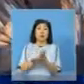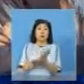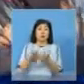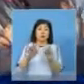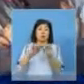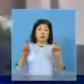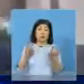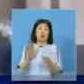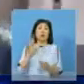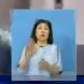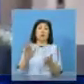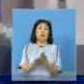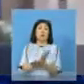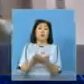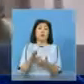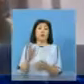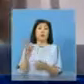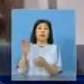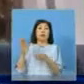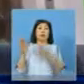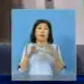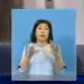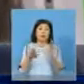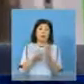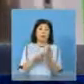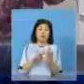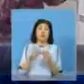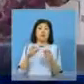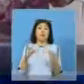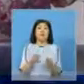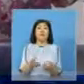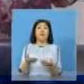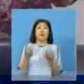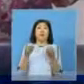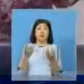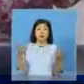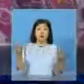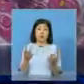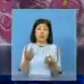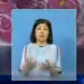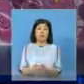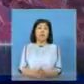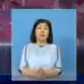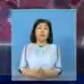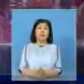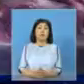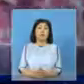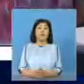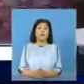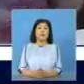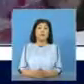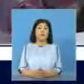предоставить бесплатный проезд. Радостная актюбинка признается, такая помощь просто необходима. Дай бог, чтобы